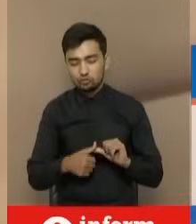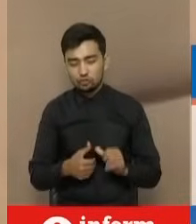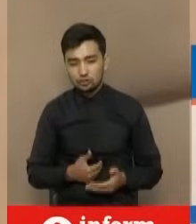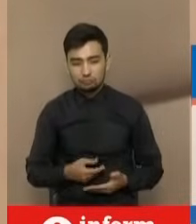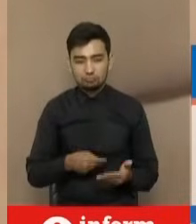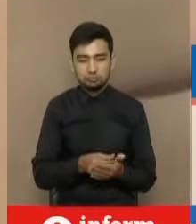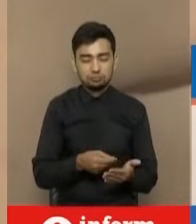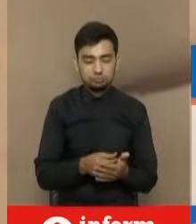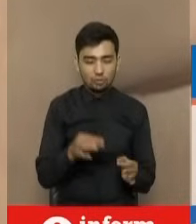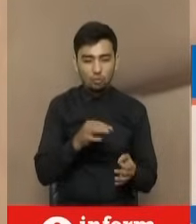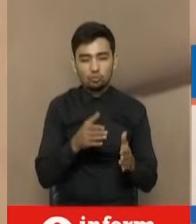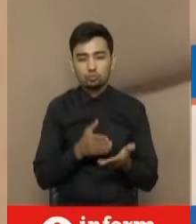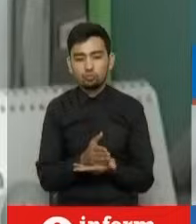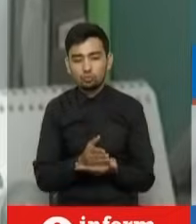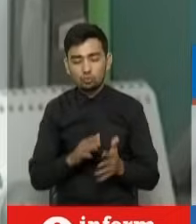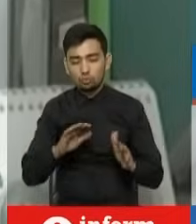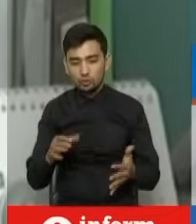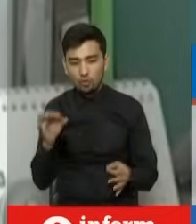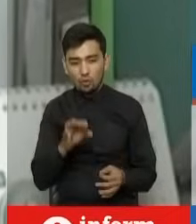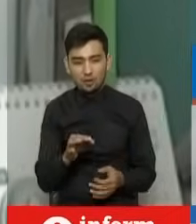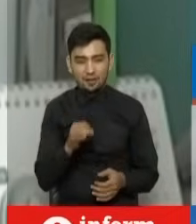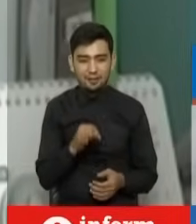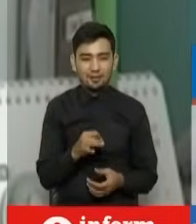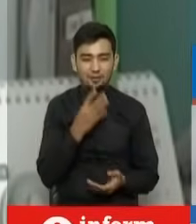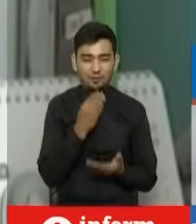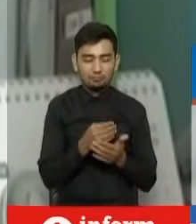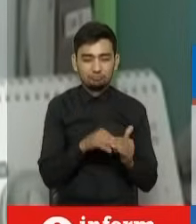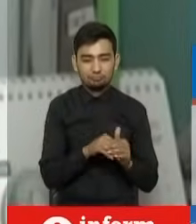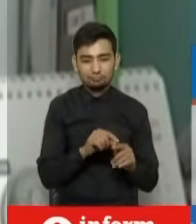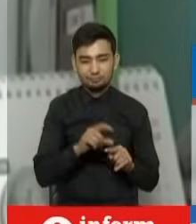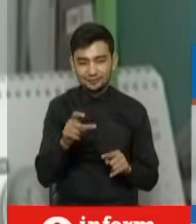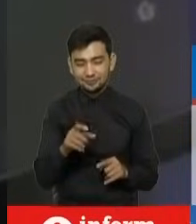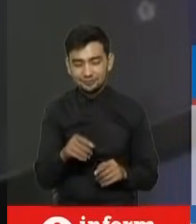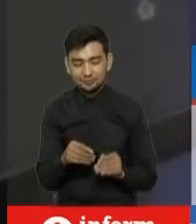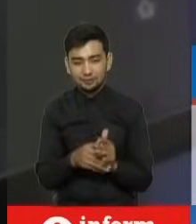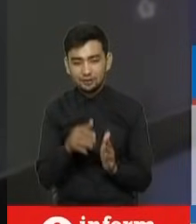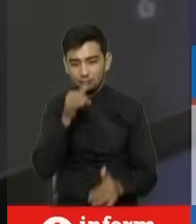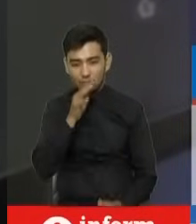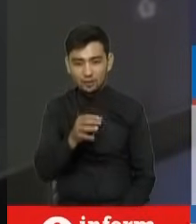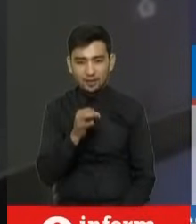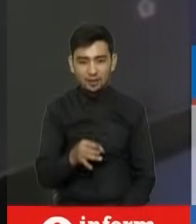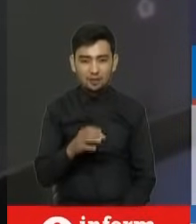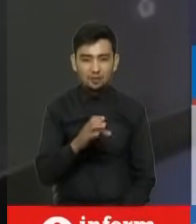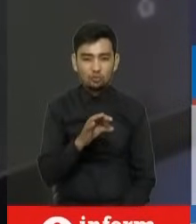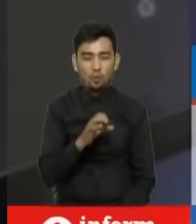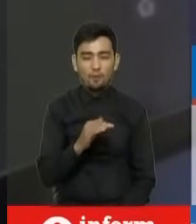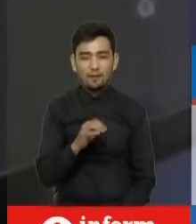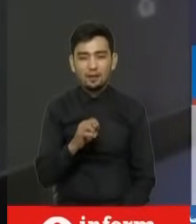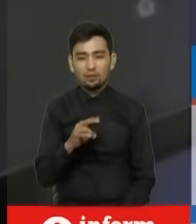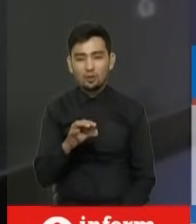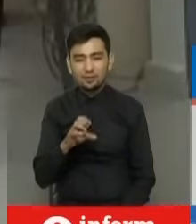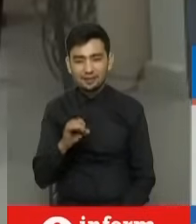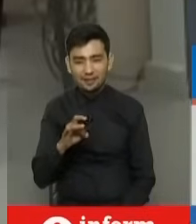выплат, то есть на случай, если получатель исчерпает свои накопления. Среди других инициатив – софинансирование